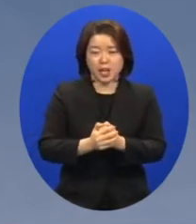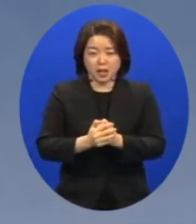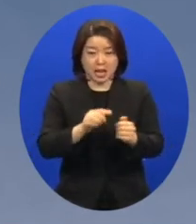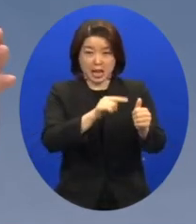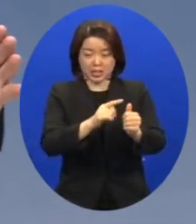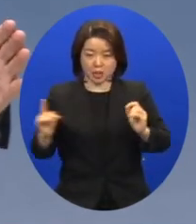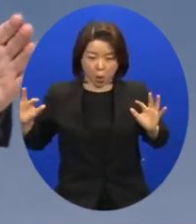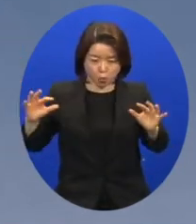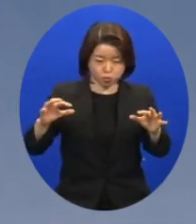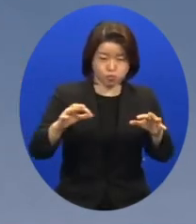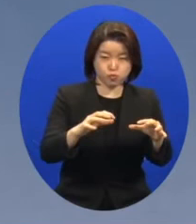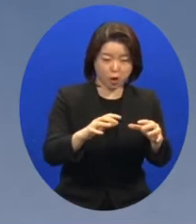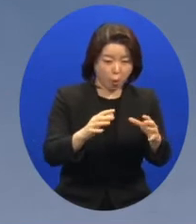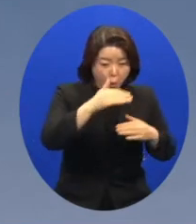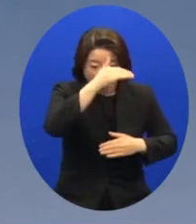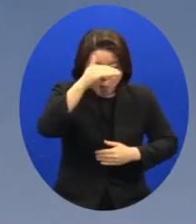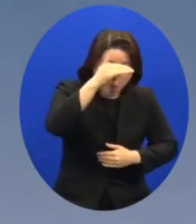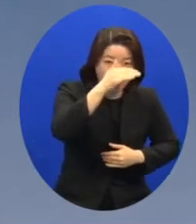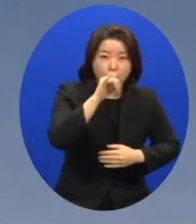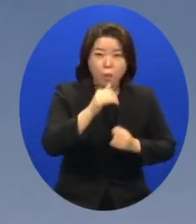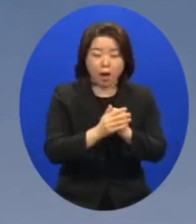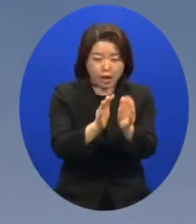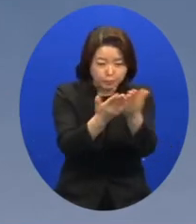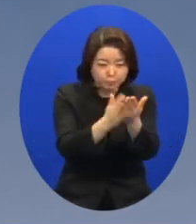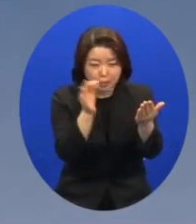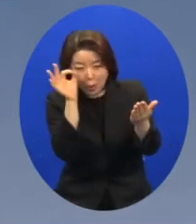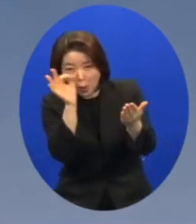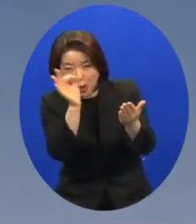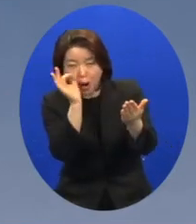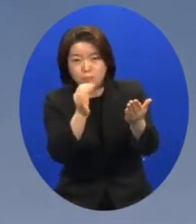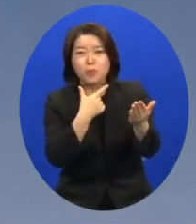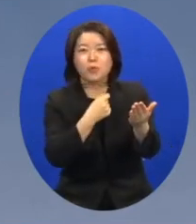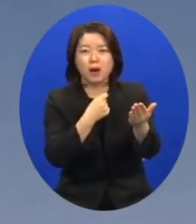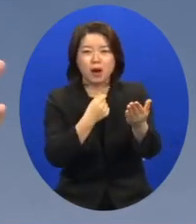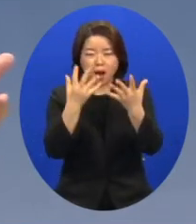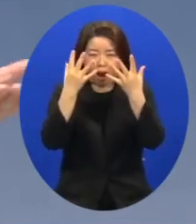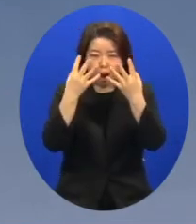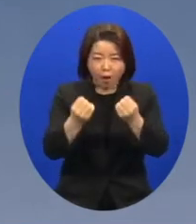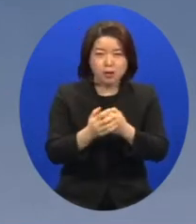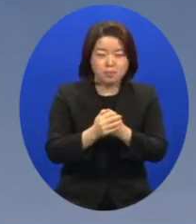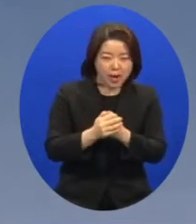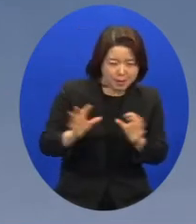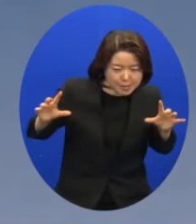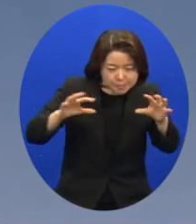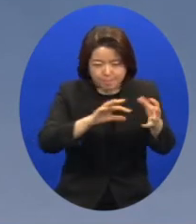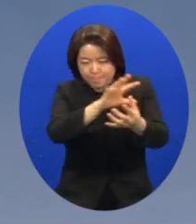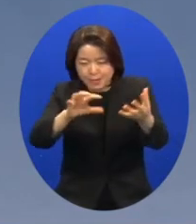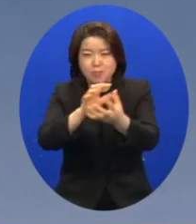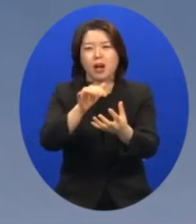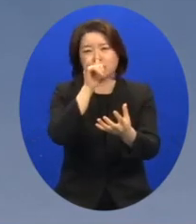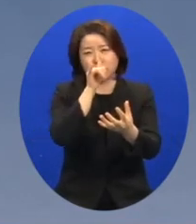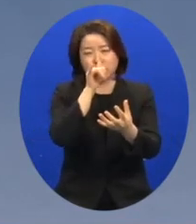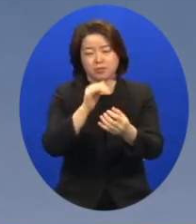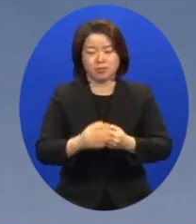그 아이 옆에 몰려들어서 그걸 하나라도 더 보려고 얼마나 날 일이었는지 모릅니다